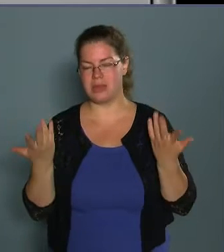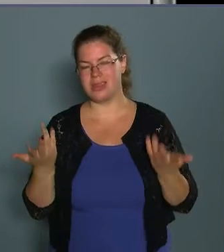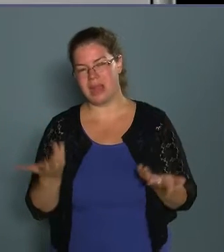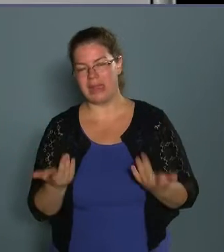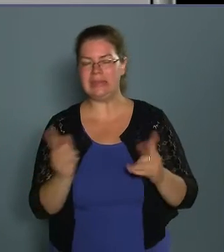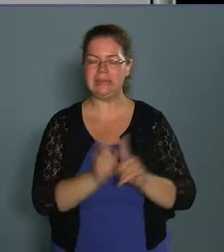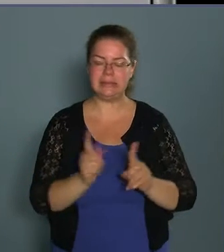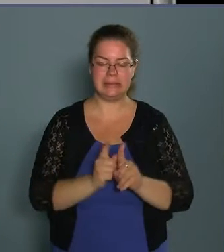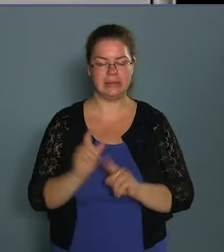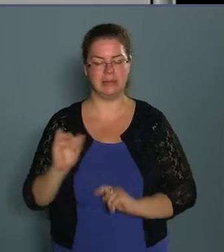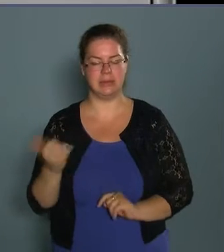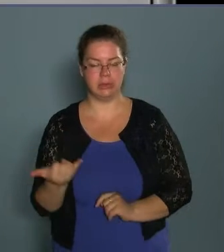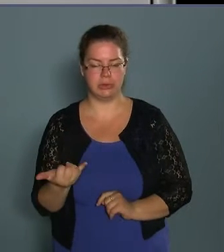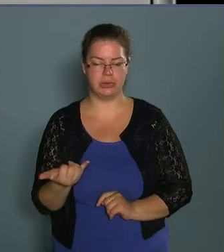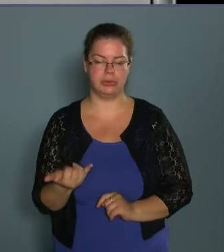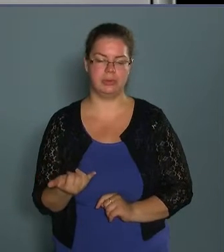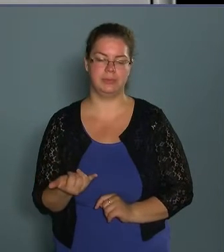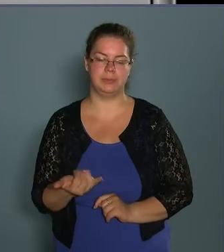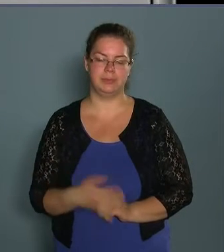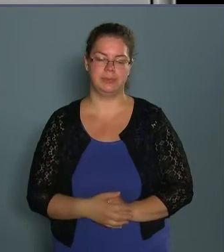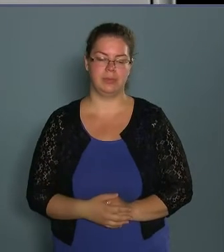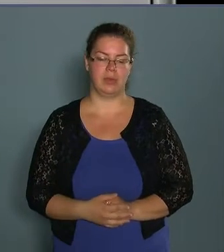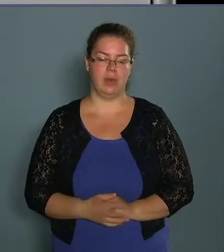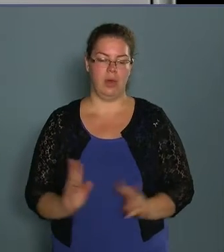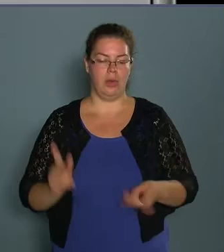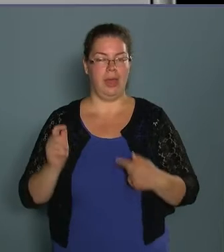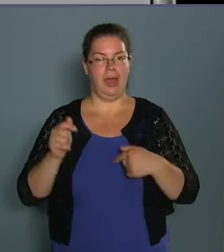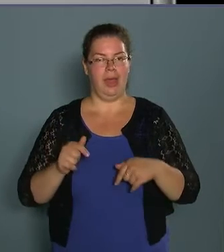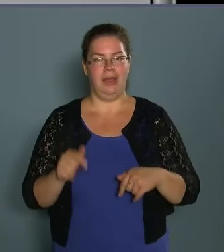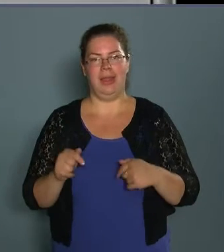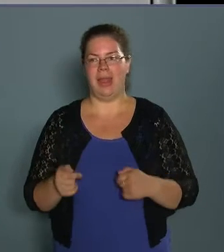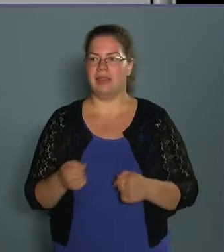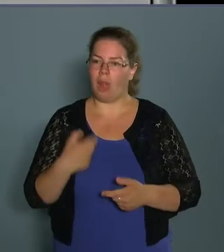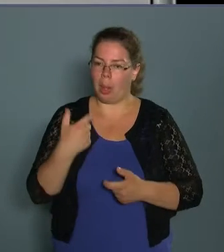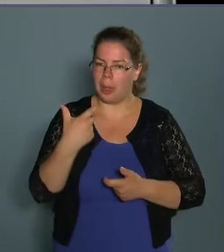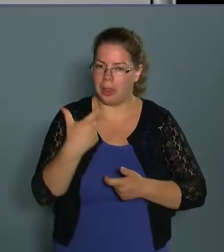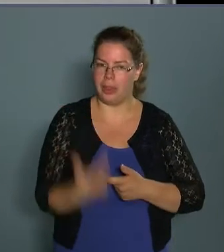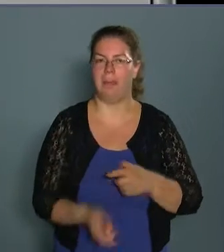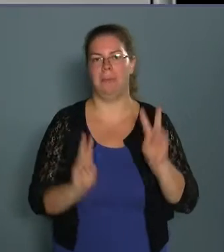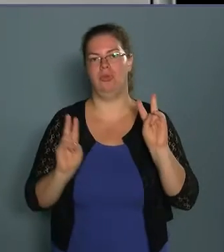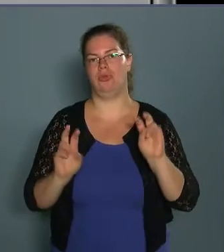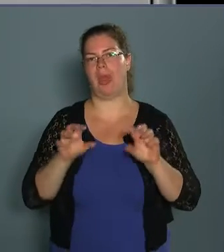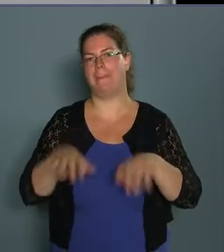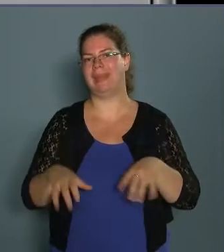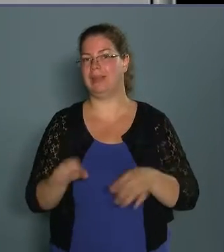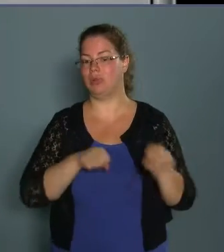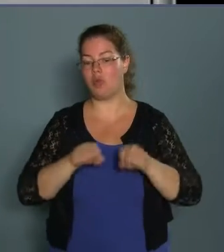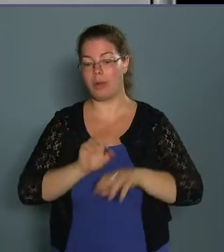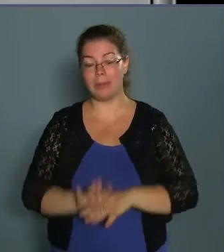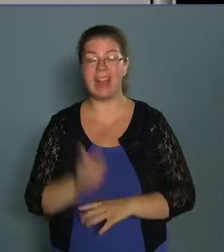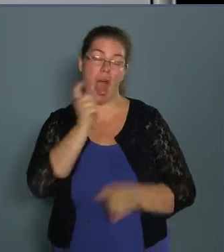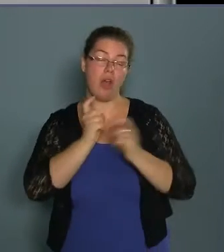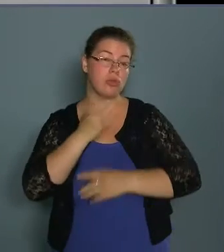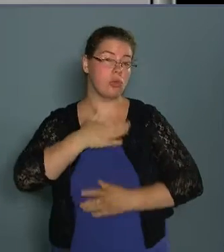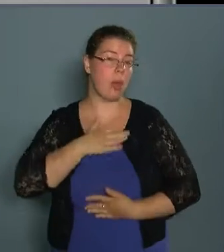is, hogy ezt a lépést meg kell tenni az önkormányzatnak,